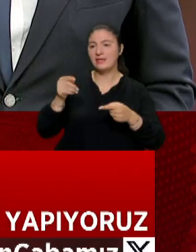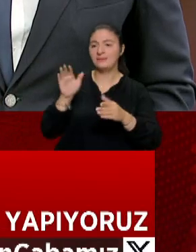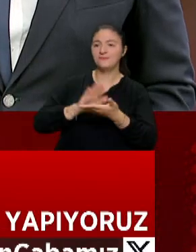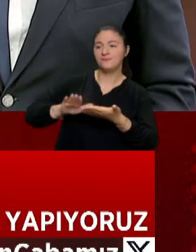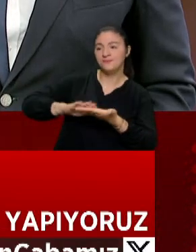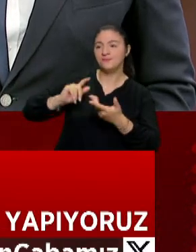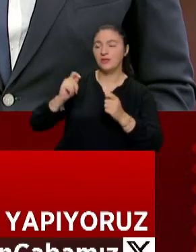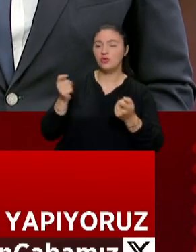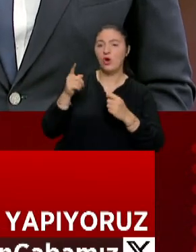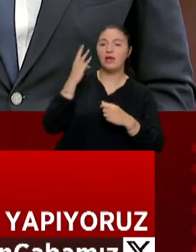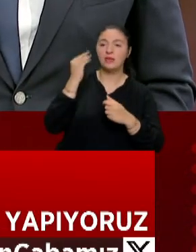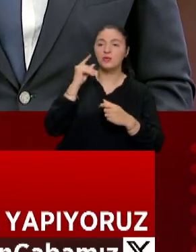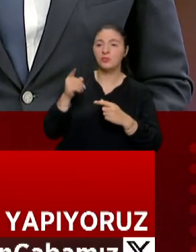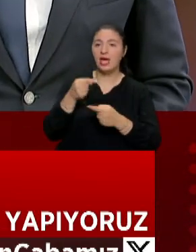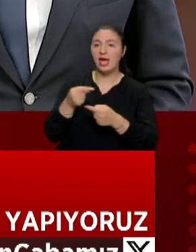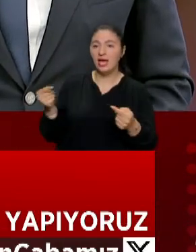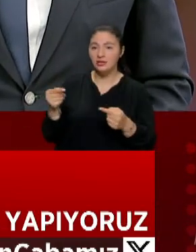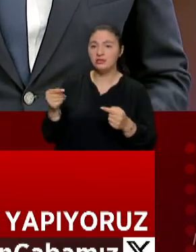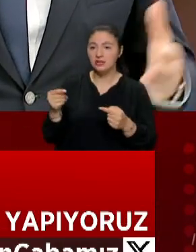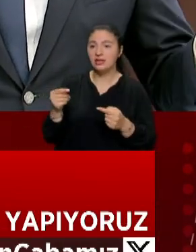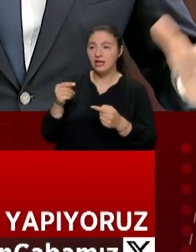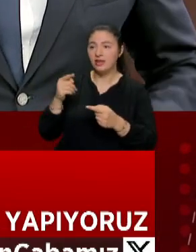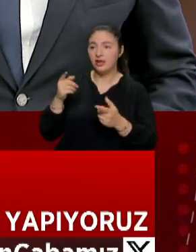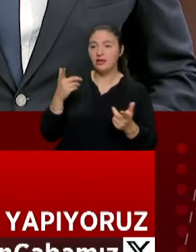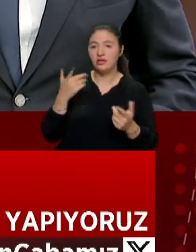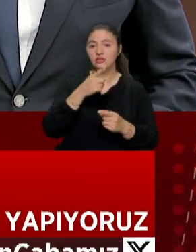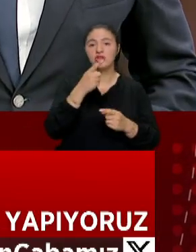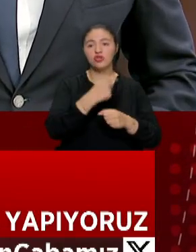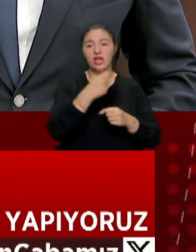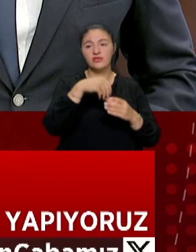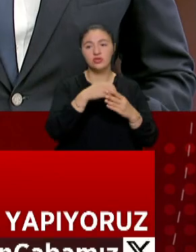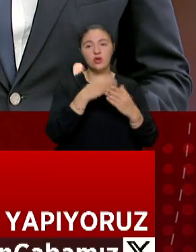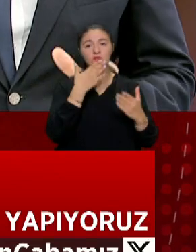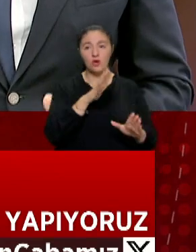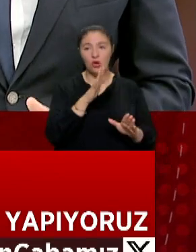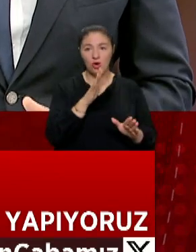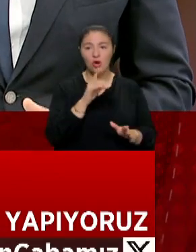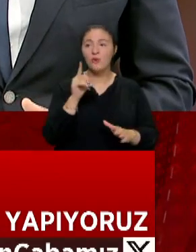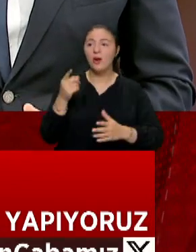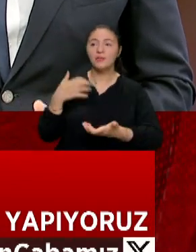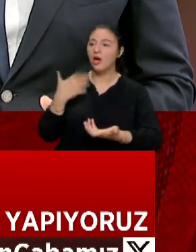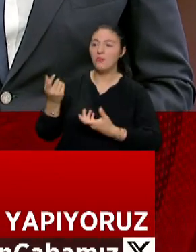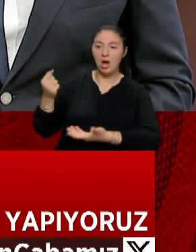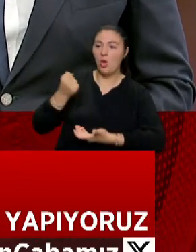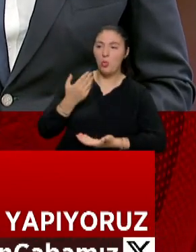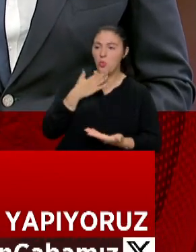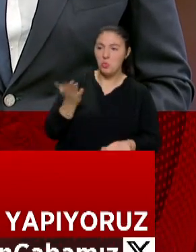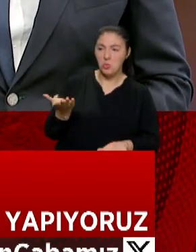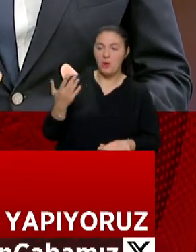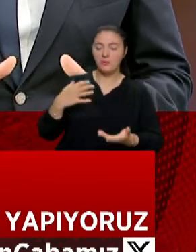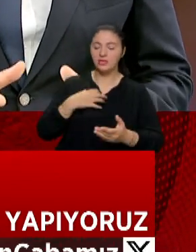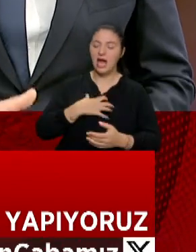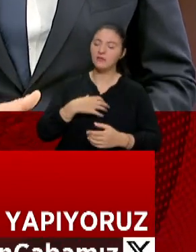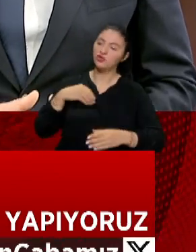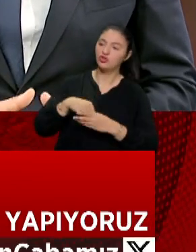tamamlamaya çalışıyoruz O anlamda bu eksiklikleri içerisinde olması böyle bir kaynak da almıyoruz